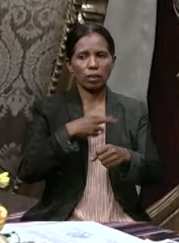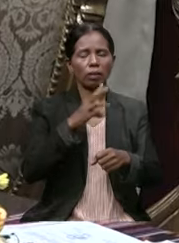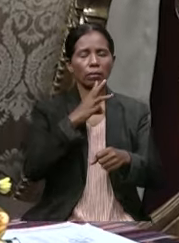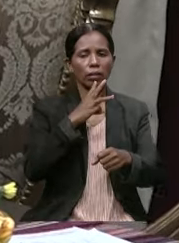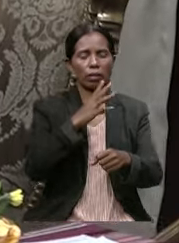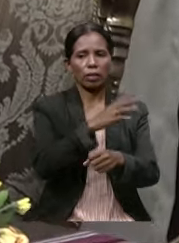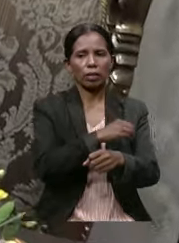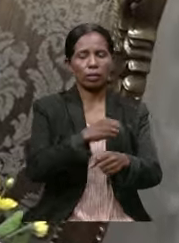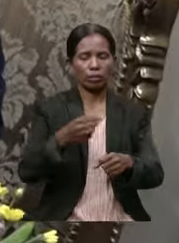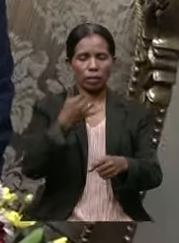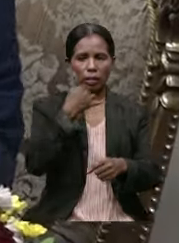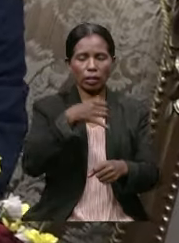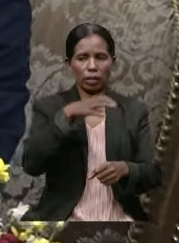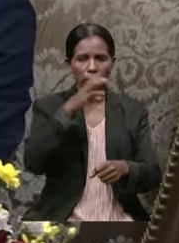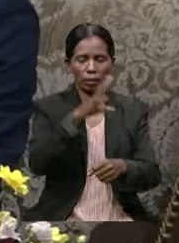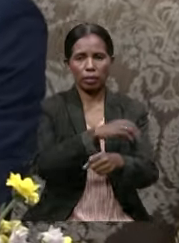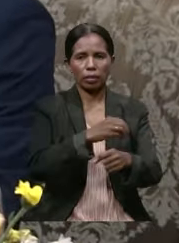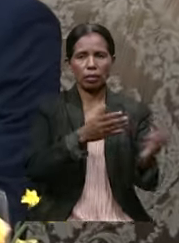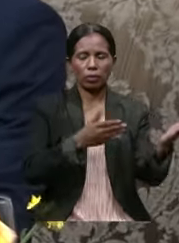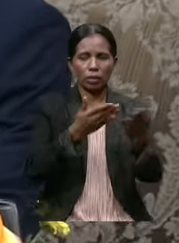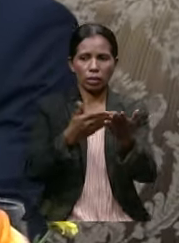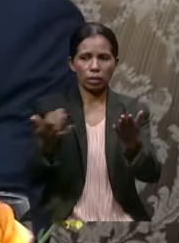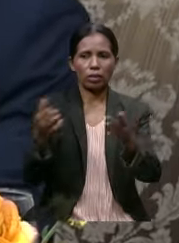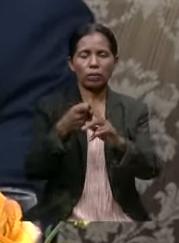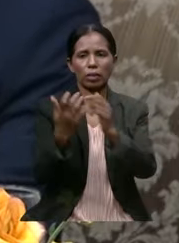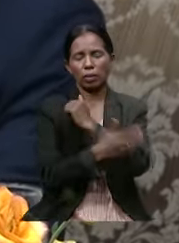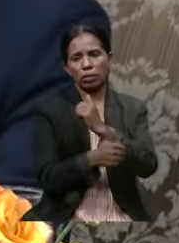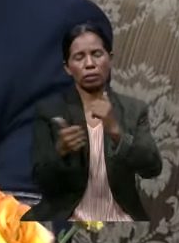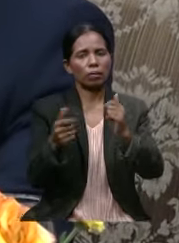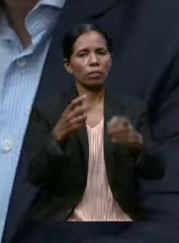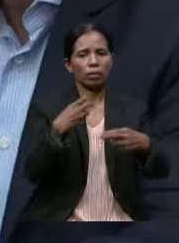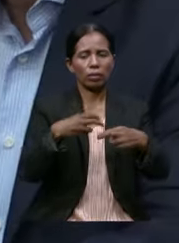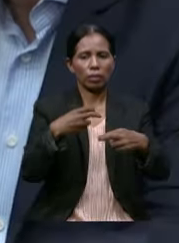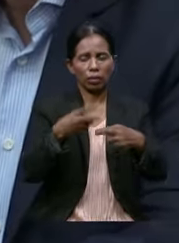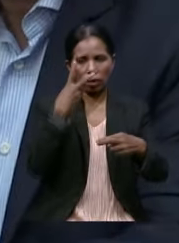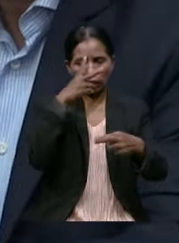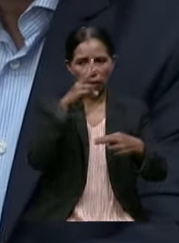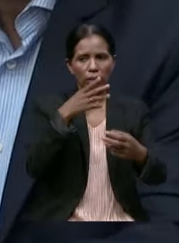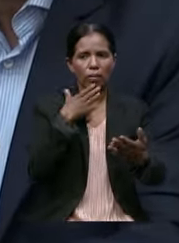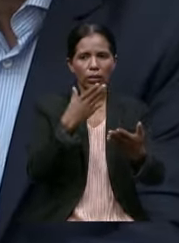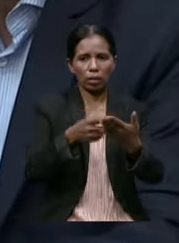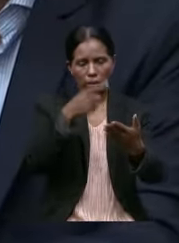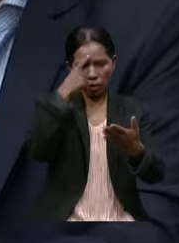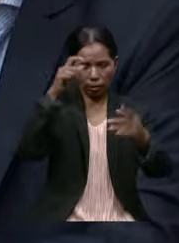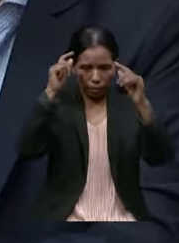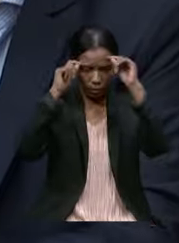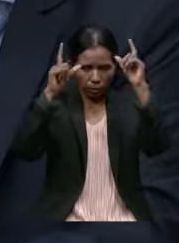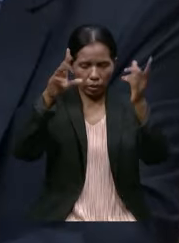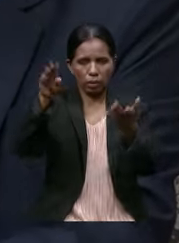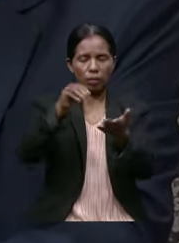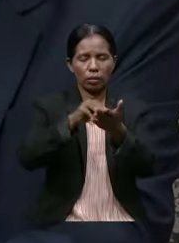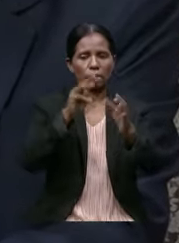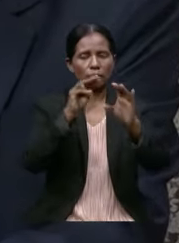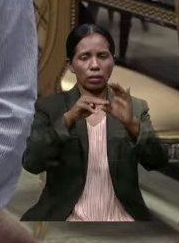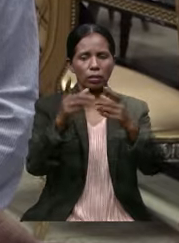bebida tambah durante ne sirah importa produtu hirakne hu sirah iliur mai besusa ratu kontrola nia kualidadi tambah Timor Leste adopta Mercado